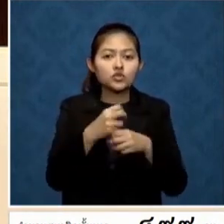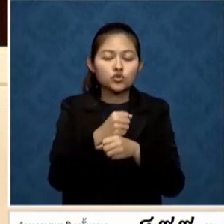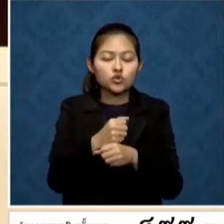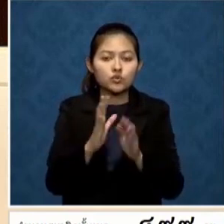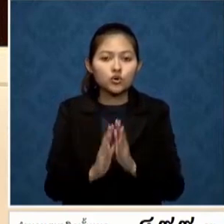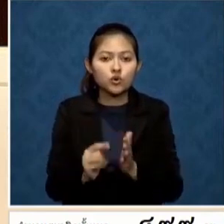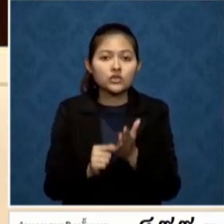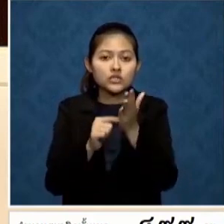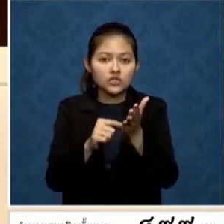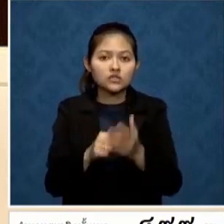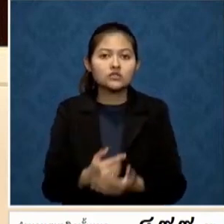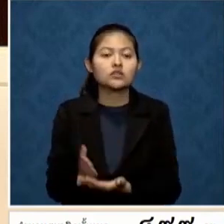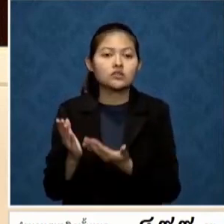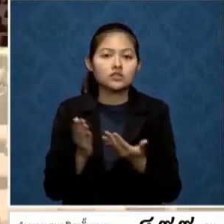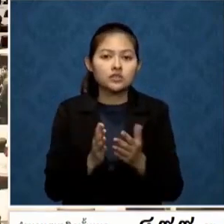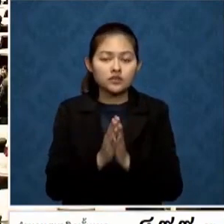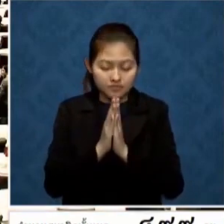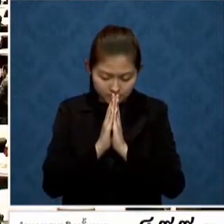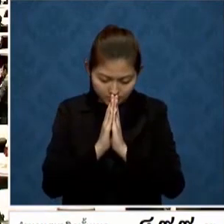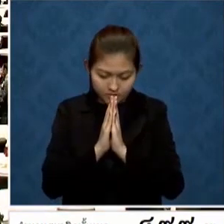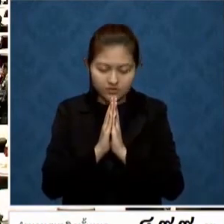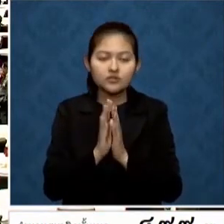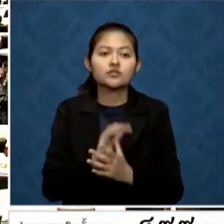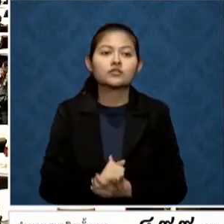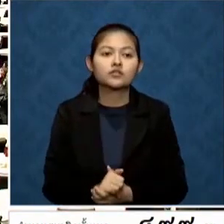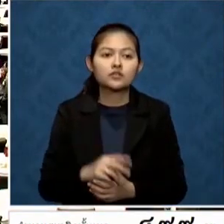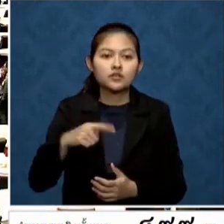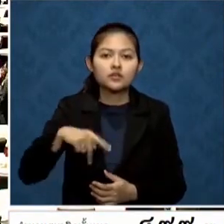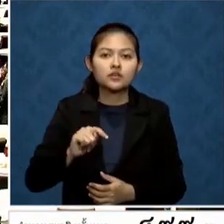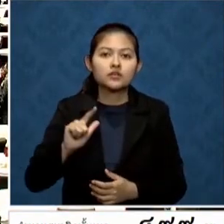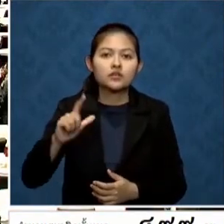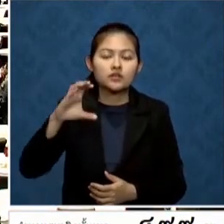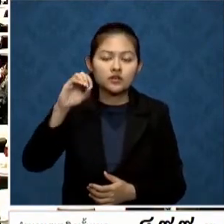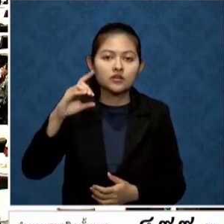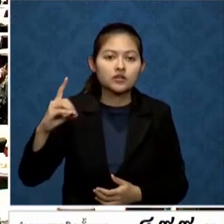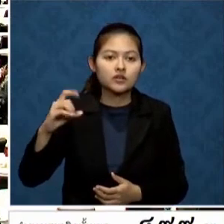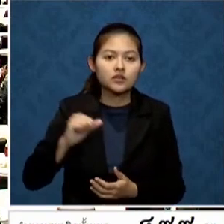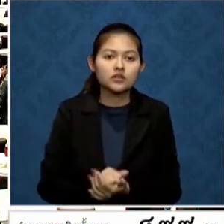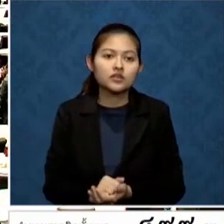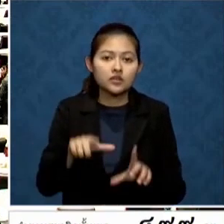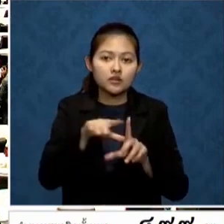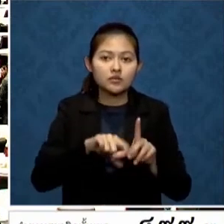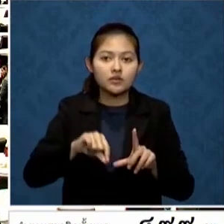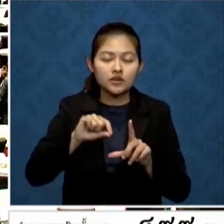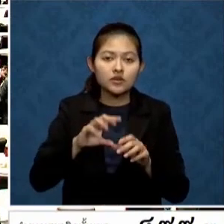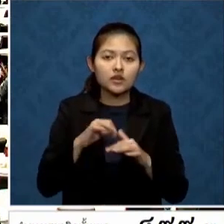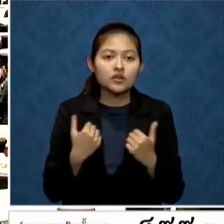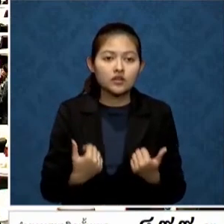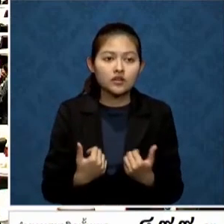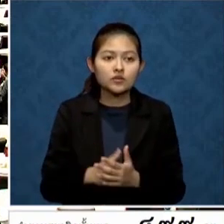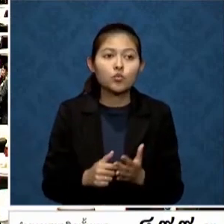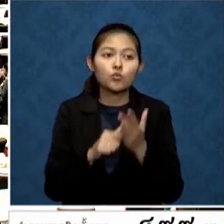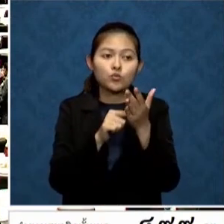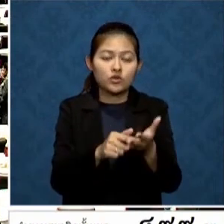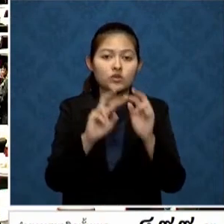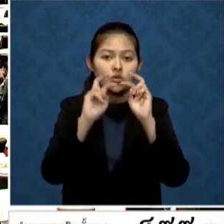ยติครับเรียนเชิญครับเรียนประธานสภาที่เคารพกระผมพฤตวัชรศิลป์ผู้แทนราษฎรแบบบัญชีรายชื่อจากพรรคข้าวไกลในฐานะเอ่อผู้